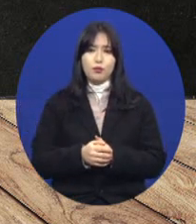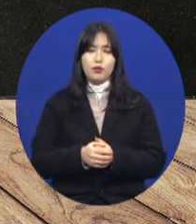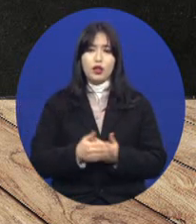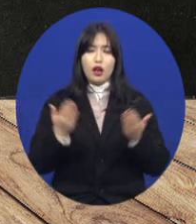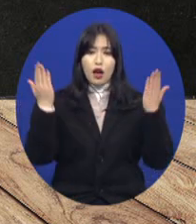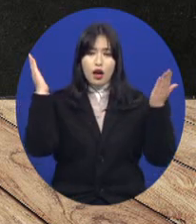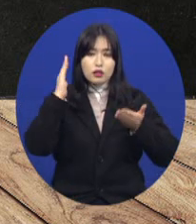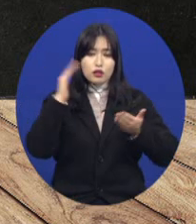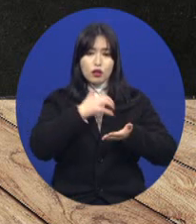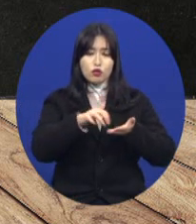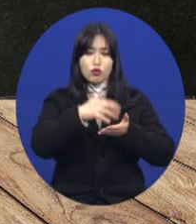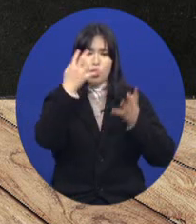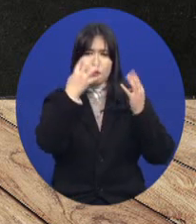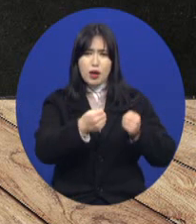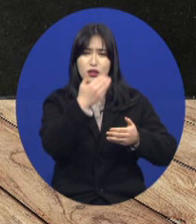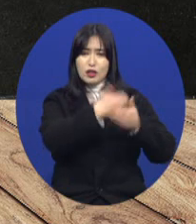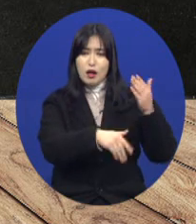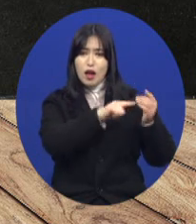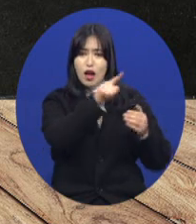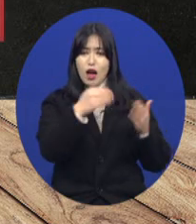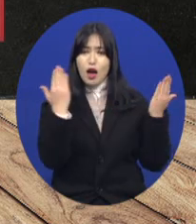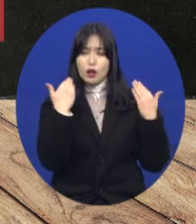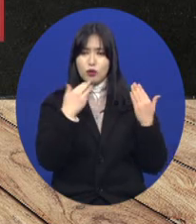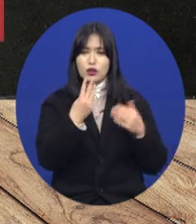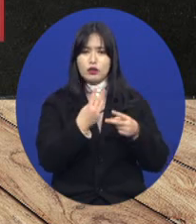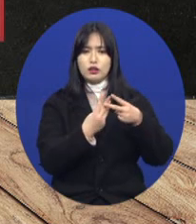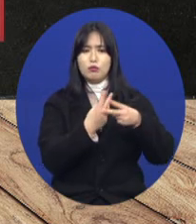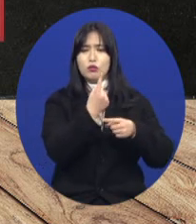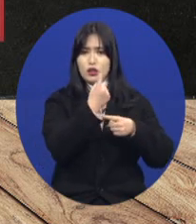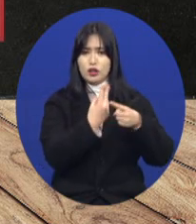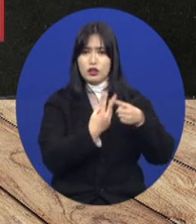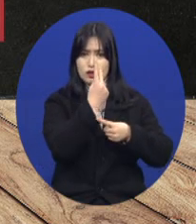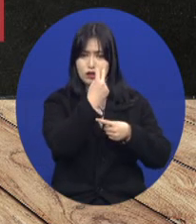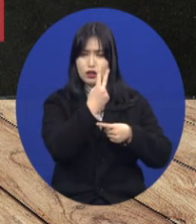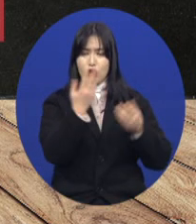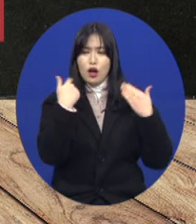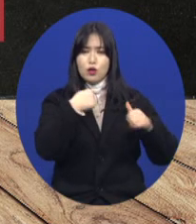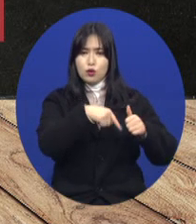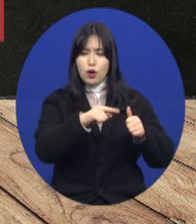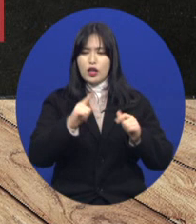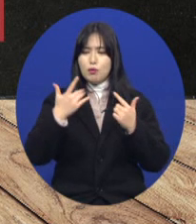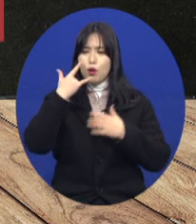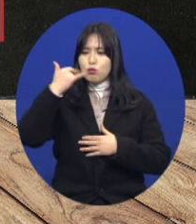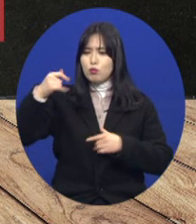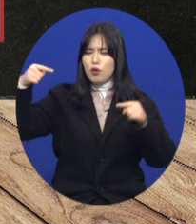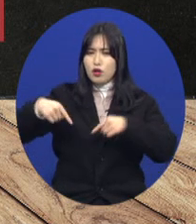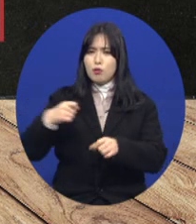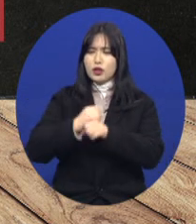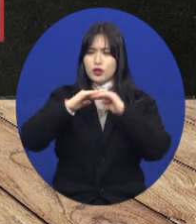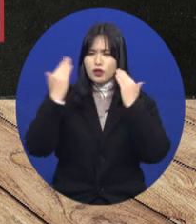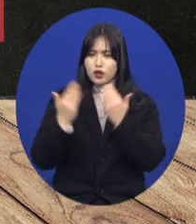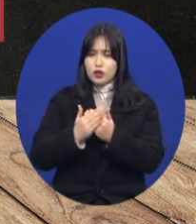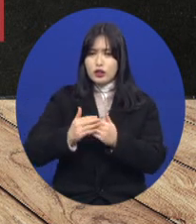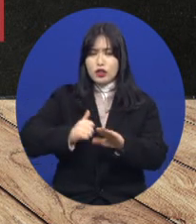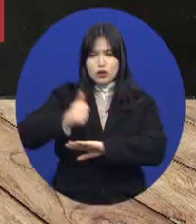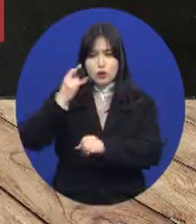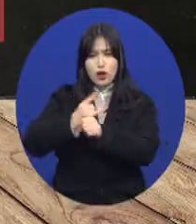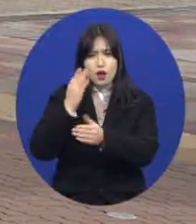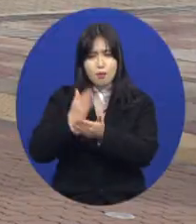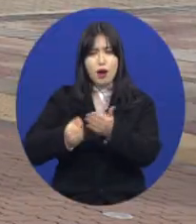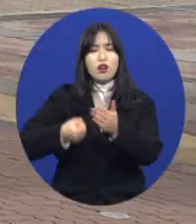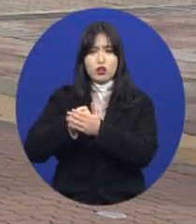학생 수가 많은 나머지 학교는 3분의 2 등 조 수업을 하거나 학부모 협의를 거쳐 전체 등교 여부를 결정하게